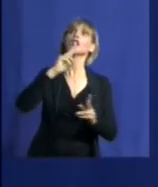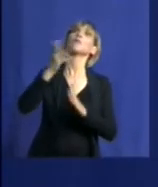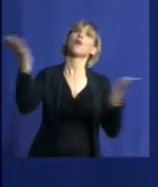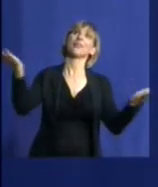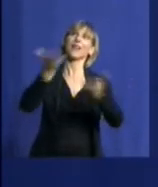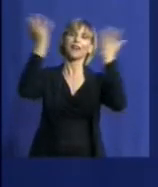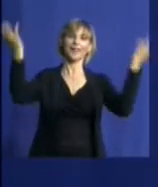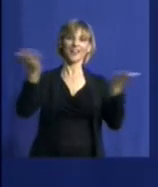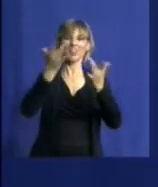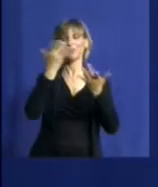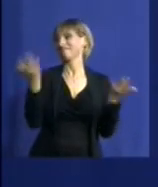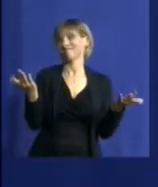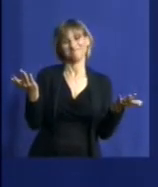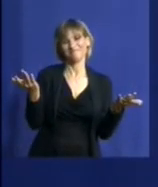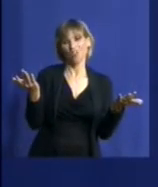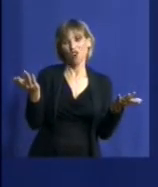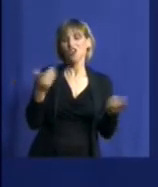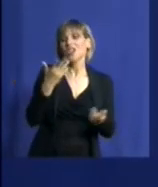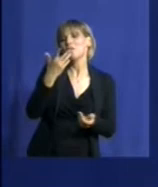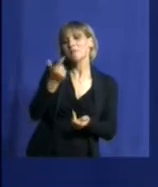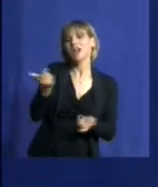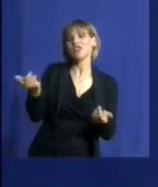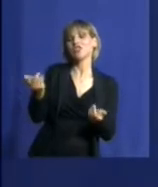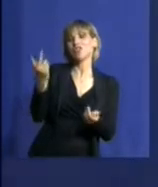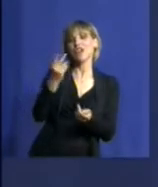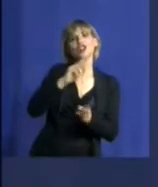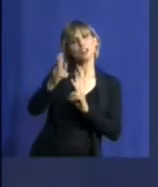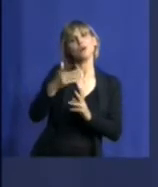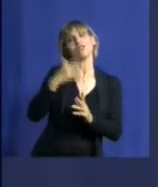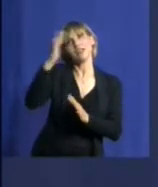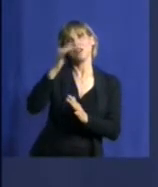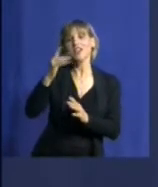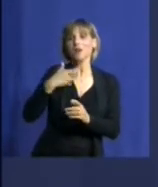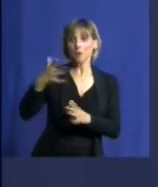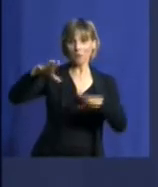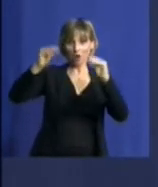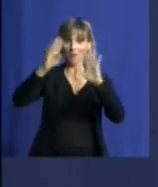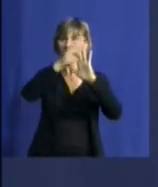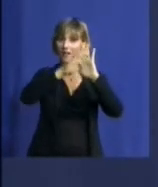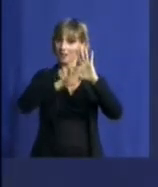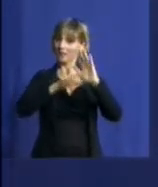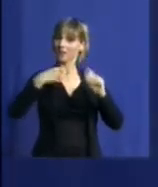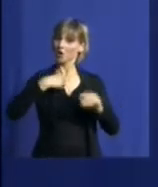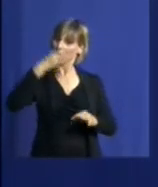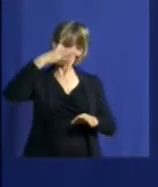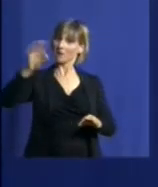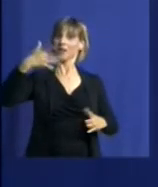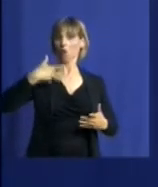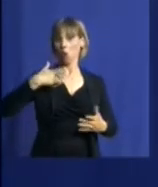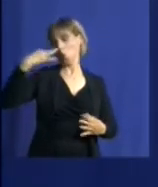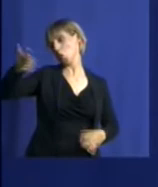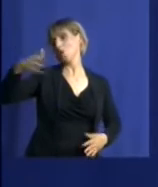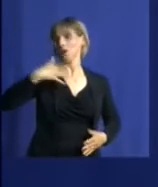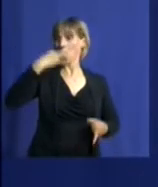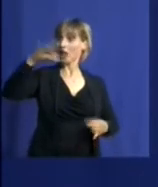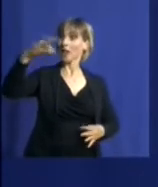non saprei. Per carità, hai elencato solo pregi all'inizio, però è vero che sono aspetti del mio carattere, quindi magari